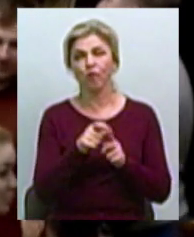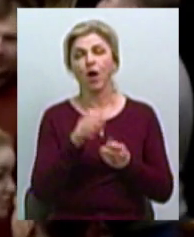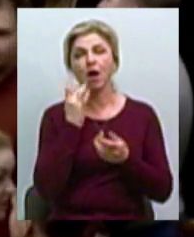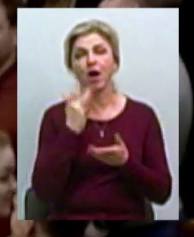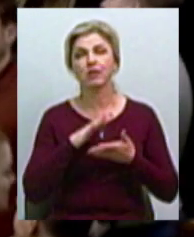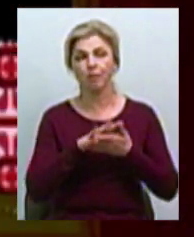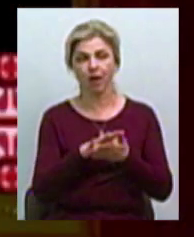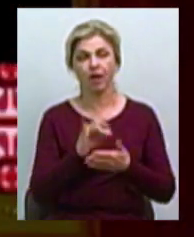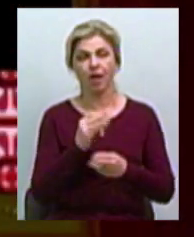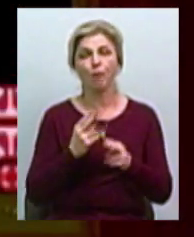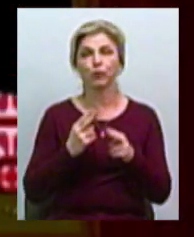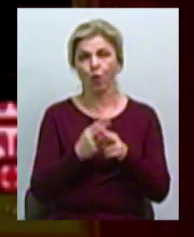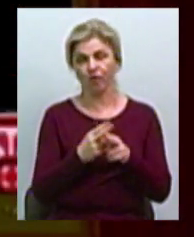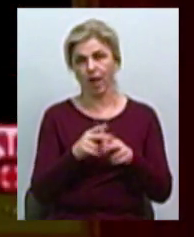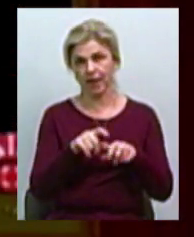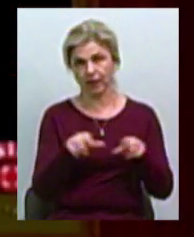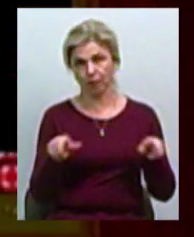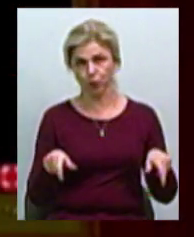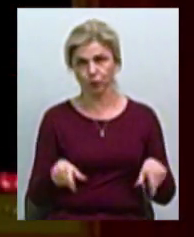заблокували трибуну.